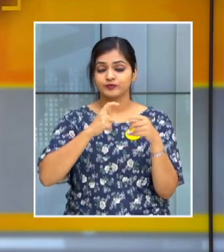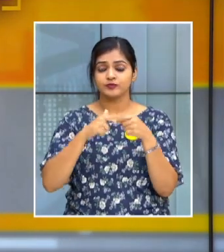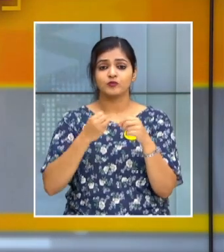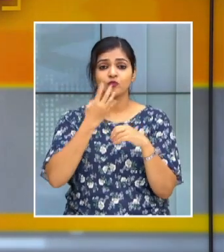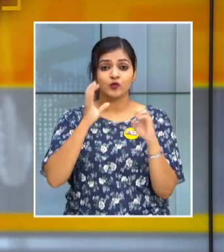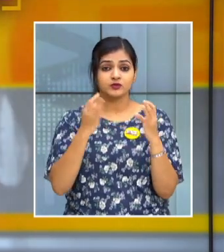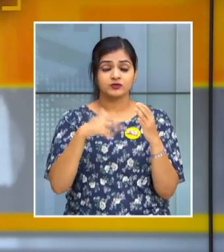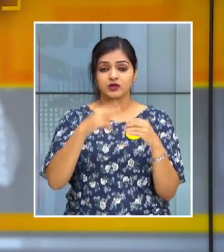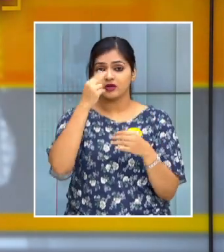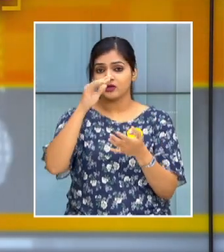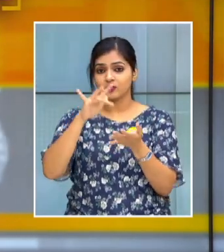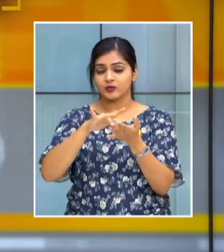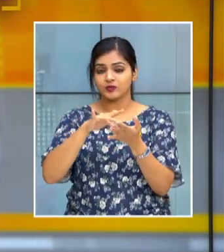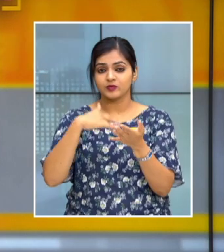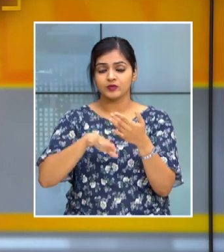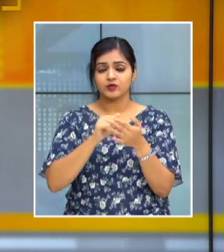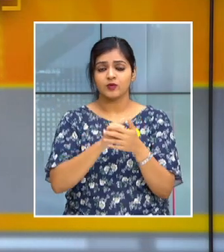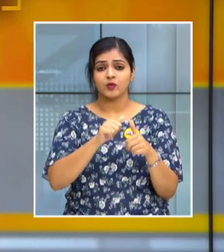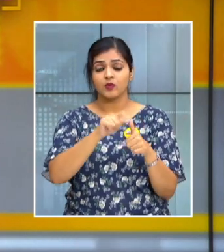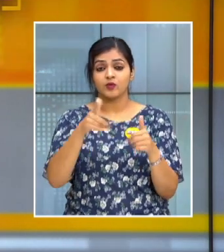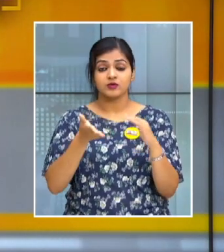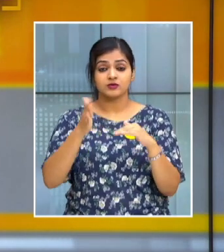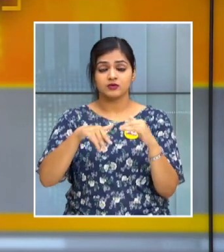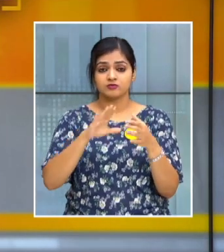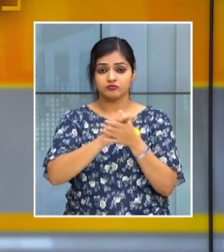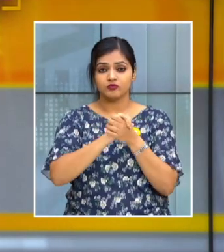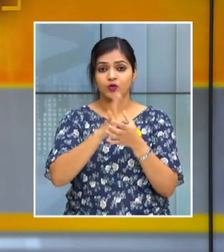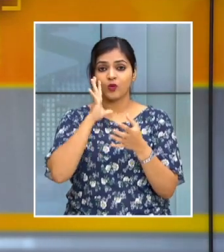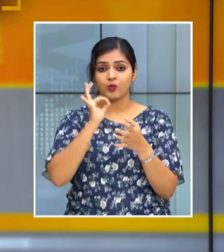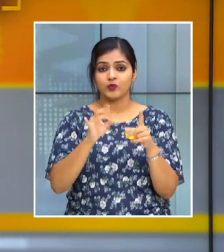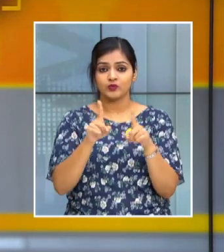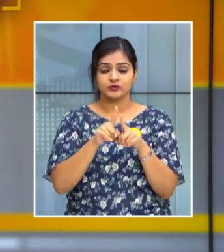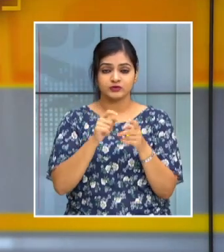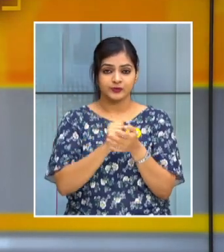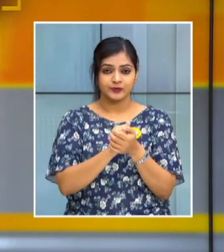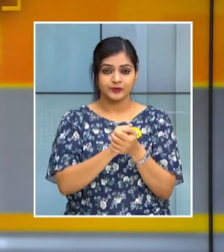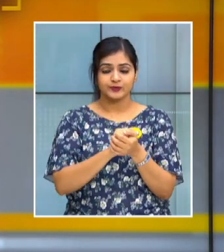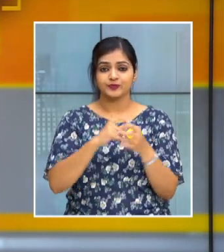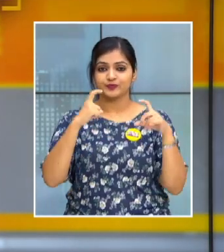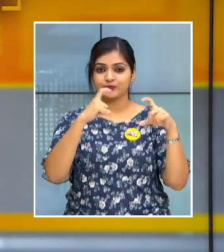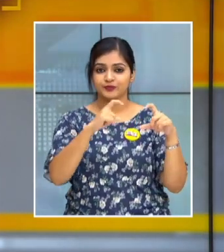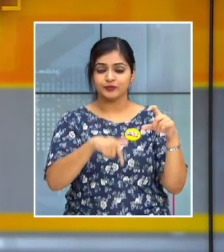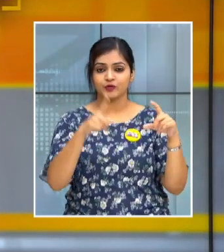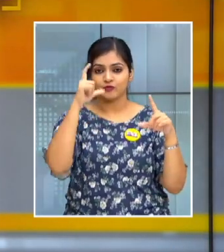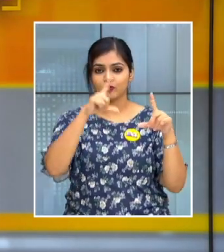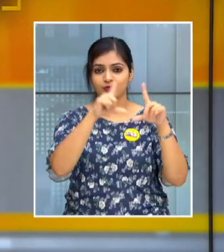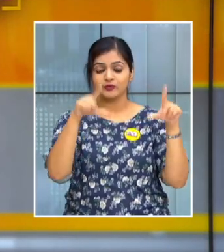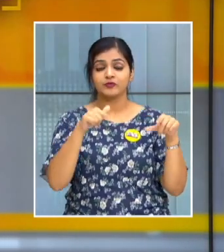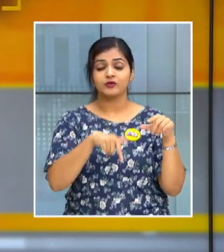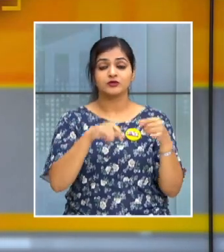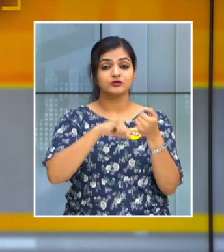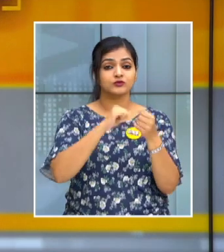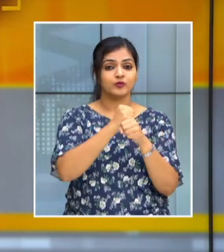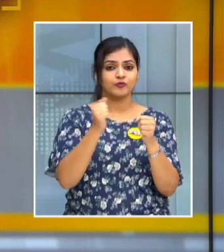മുതൽ തന്നെ ഇരിങ്ങാലക്കുടയിൽ എല്ലാത്തിനും ഉപരിയാണ് സൗഹൃദം എന്ന ഒരു ക്യാപ്ഷനോട് കൂടിയാണ് ഇന്നസെന്റിനൊപ്പം നിൽക്കുന്ന